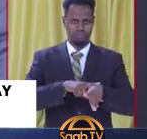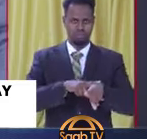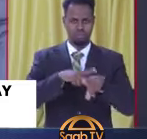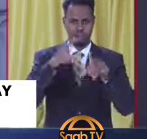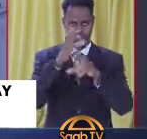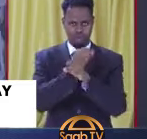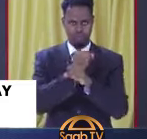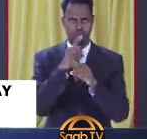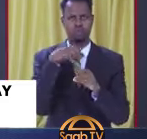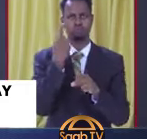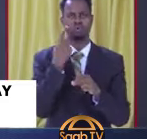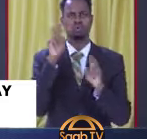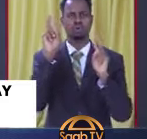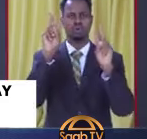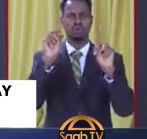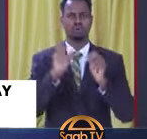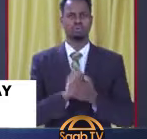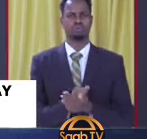yaa diideen